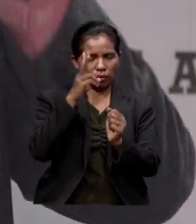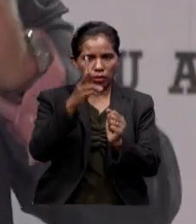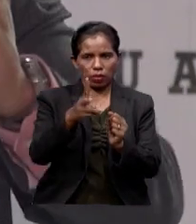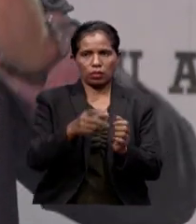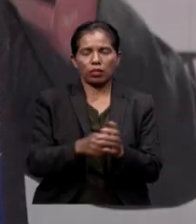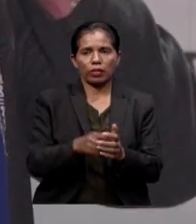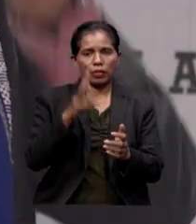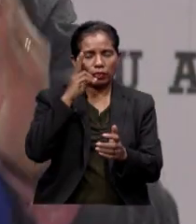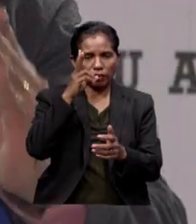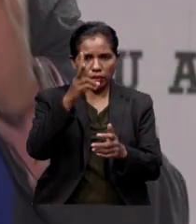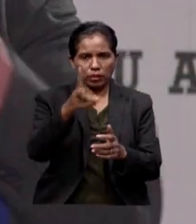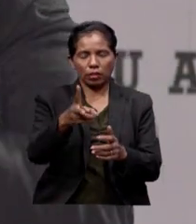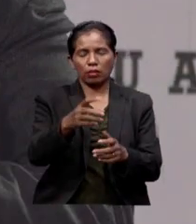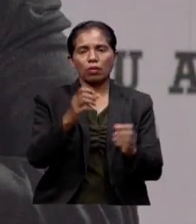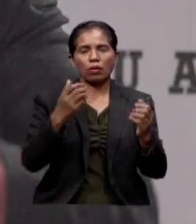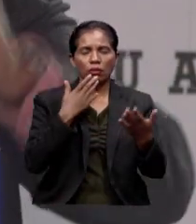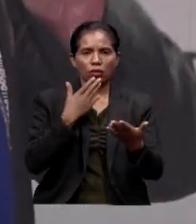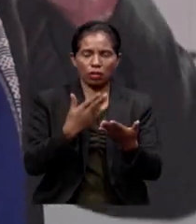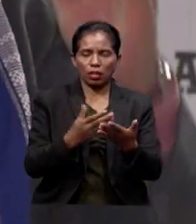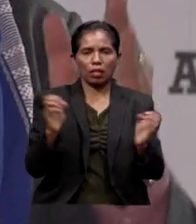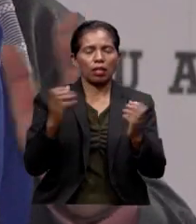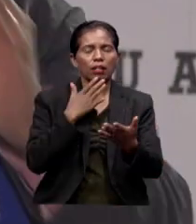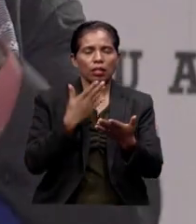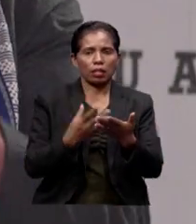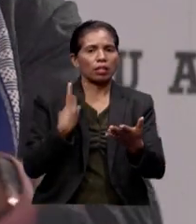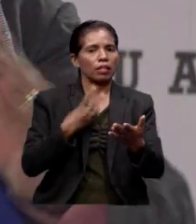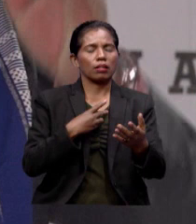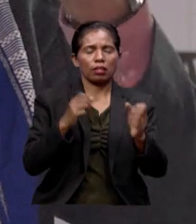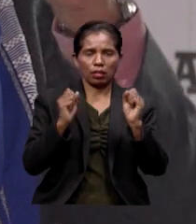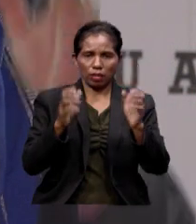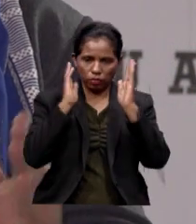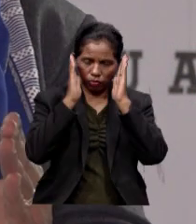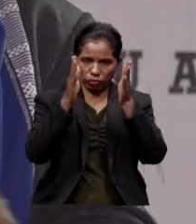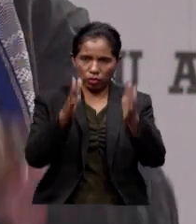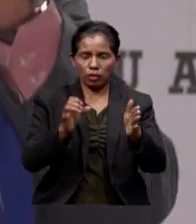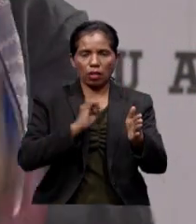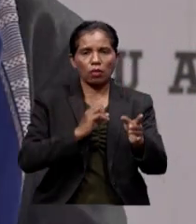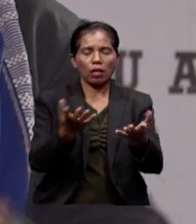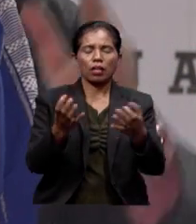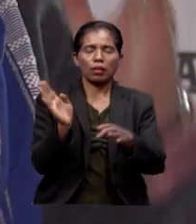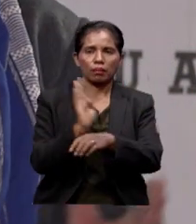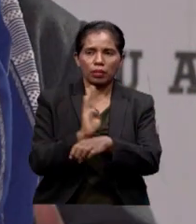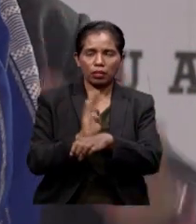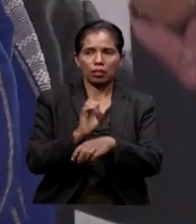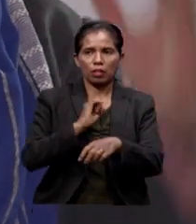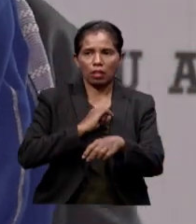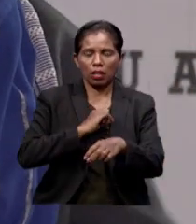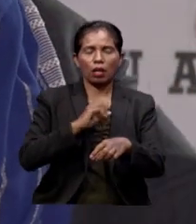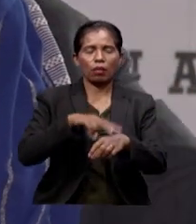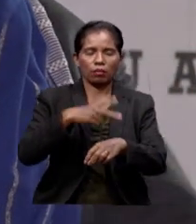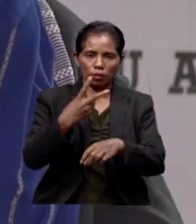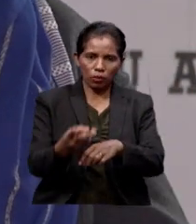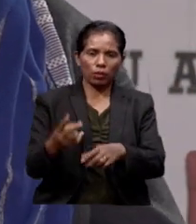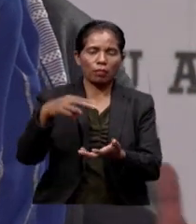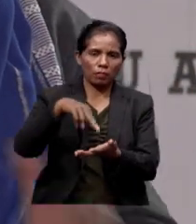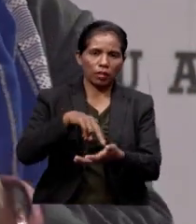kona vizau se inkonsistensi it lahal ba tiu. Vizau teng konsistensi se hau karak sa empresari, hau jatu bangun fali, jatu